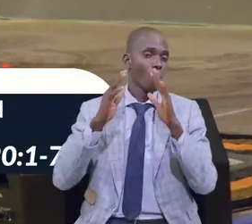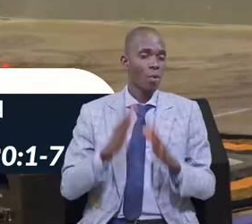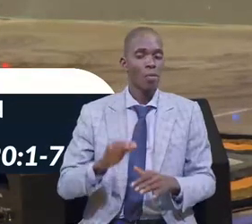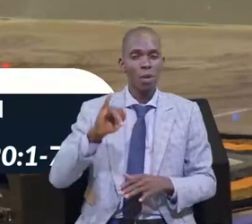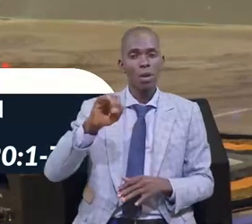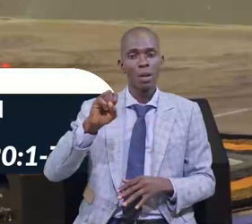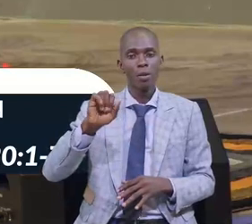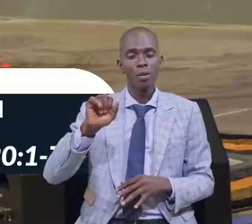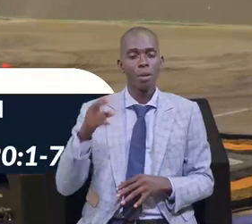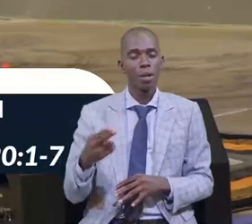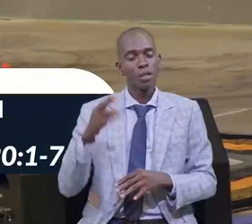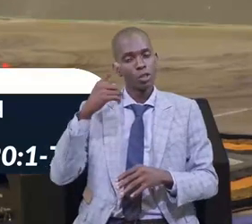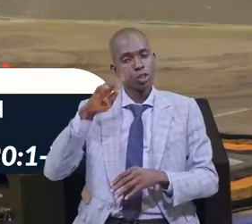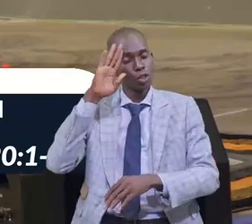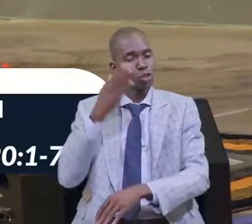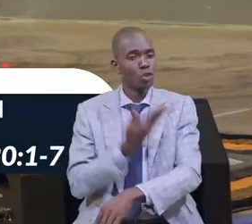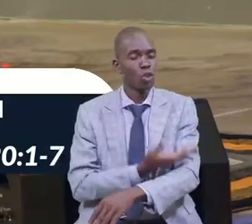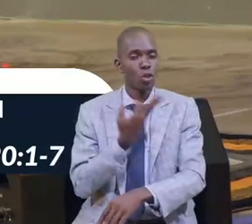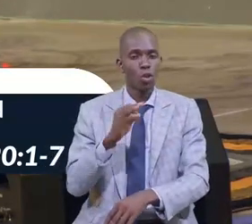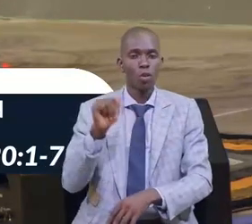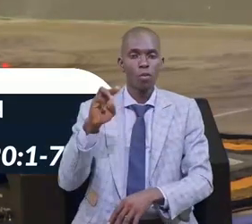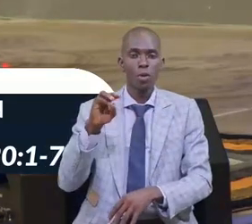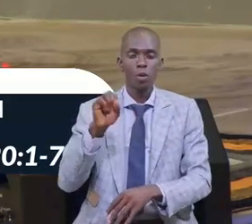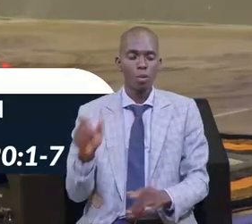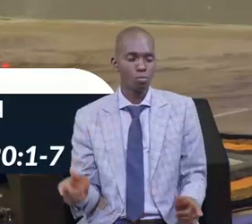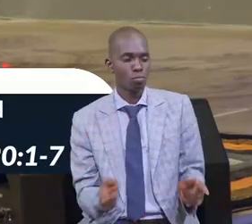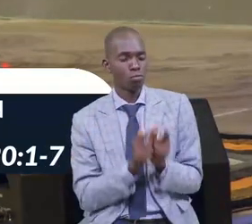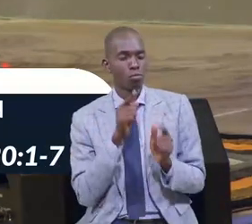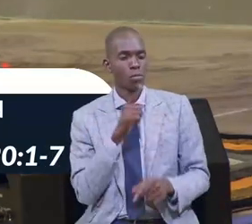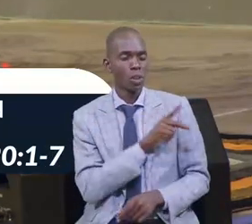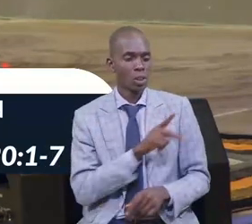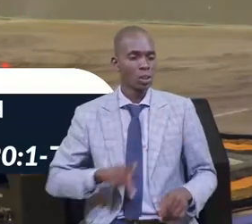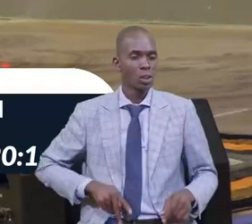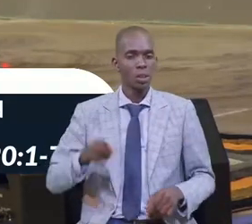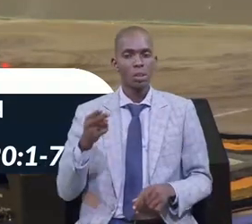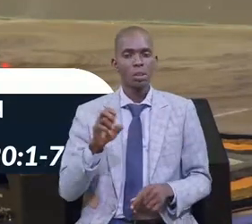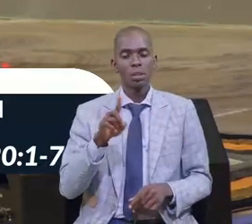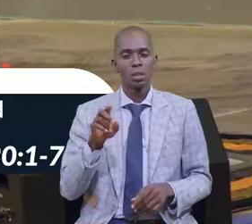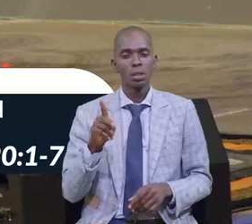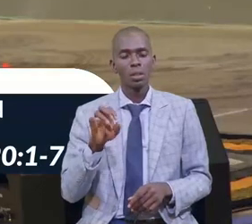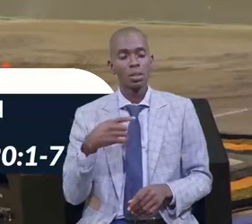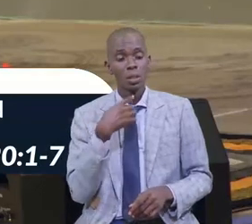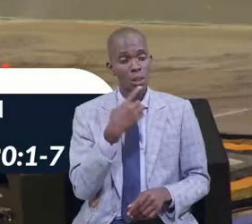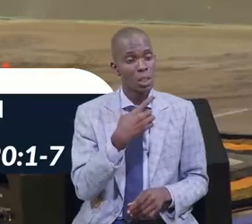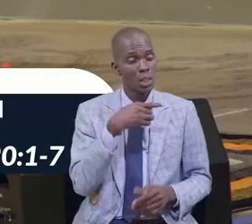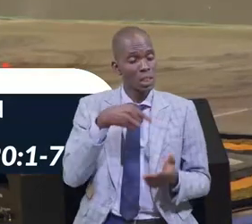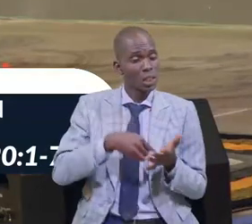prophète Esaïe, fils d'Amoth, vint auprès de lui et lui dit, « Ainsi parle l'Éternel, donne